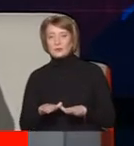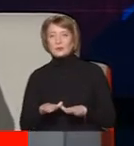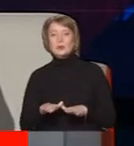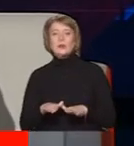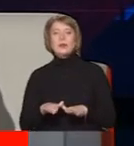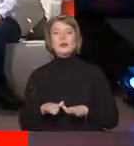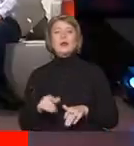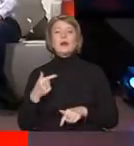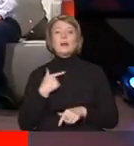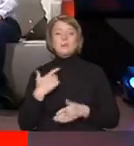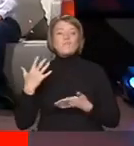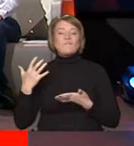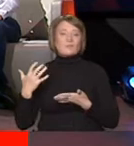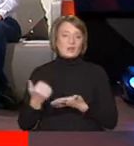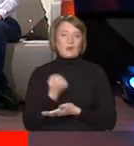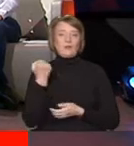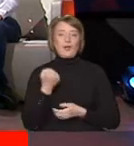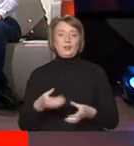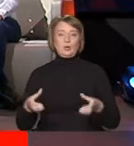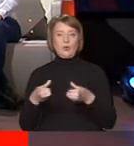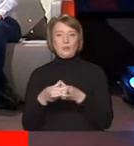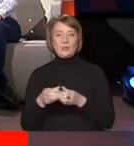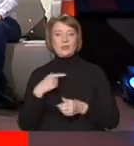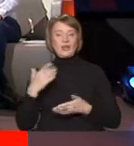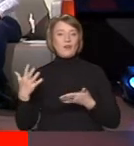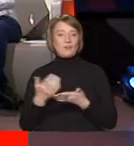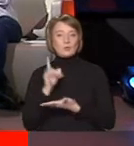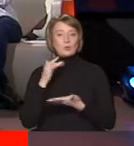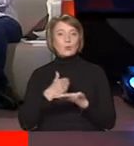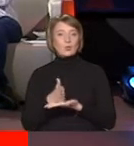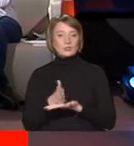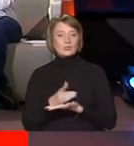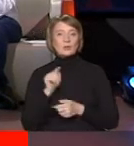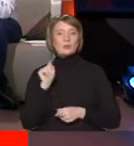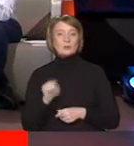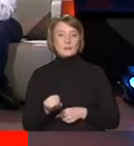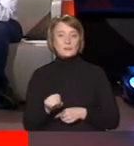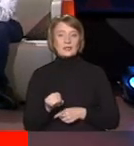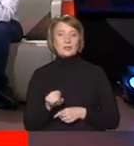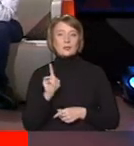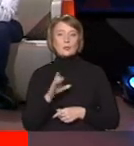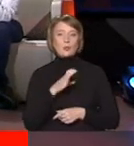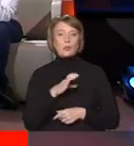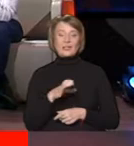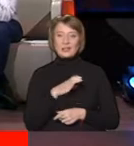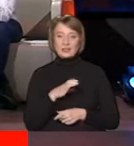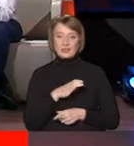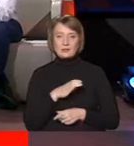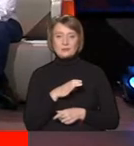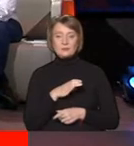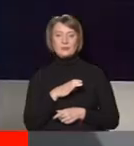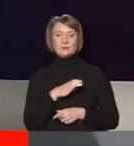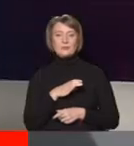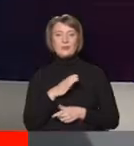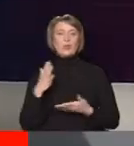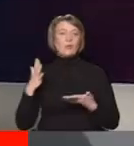проводили таку кампанію, і ми вигравали такі кампанії. Я виграв Пилипишина три рази, хоча Пилипишин – це мультимільйонер доларовий, по суті, гривневий мільярдер. Нам